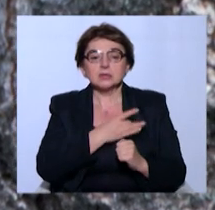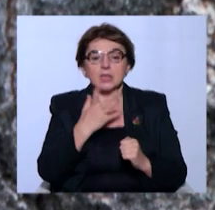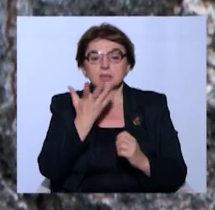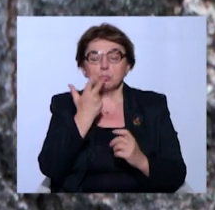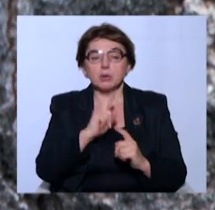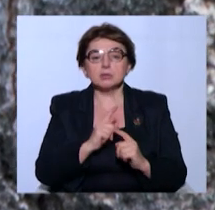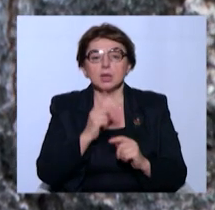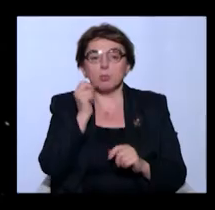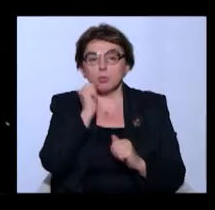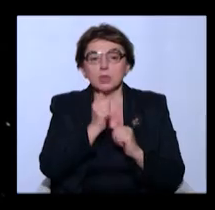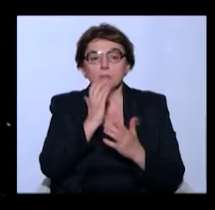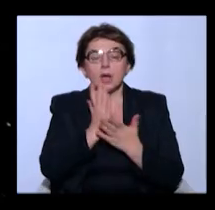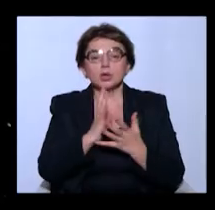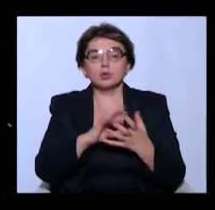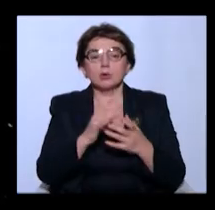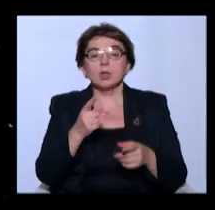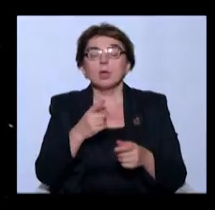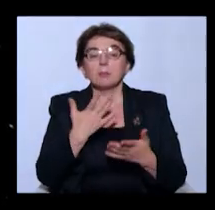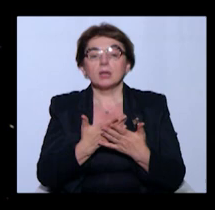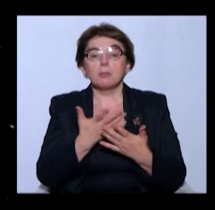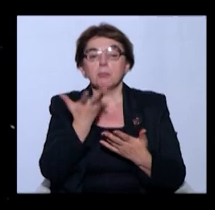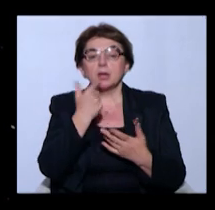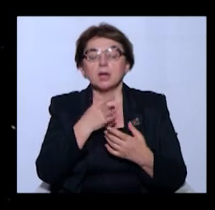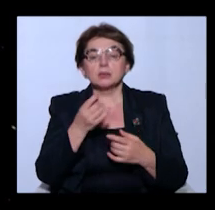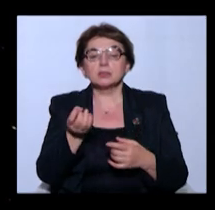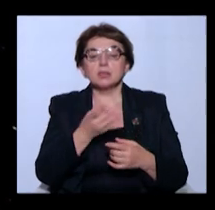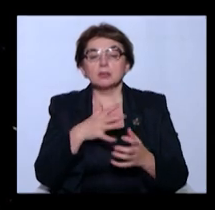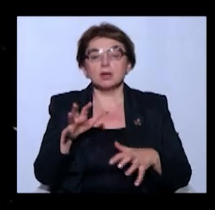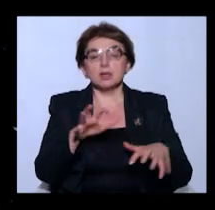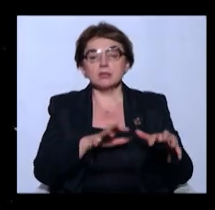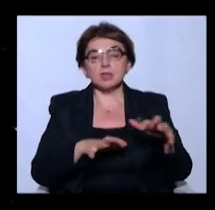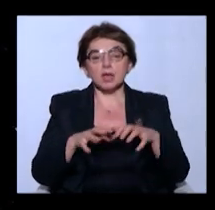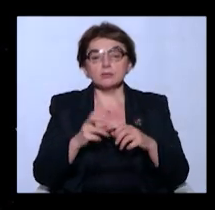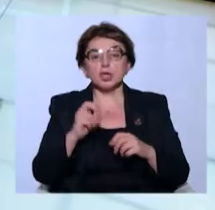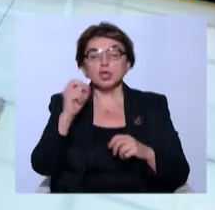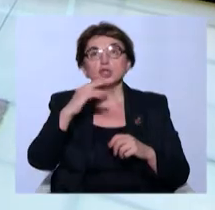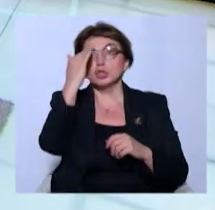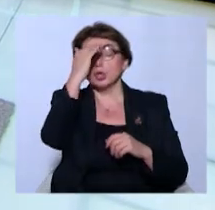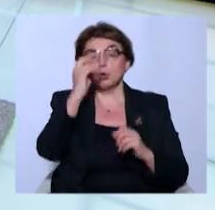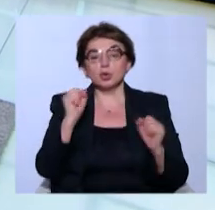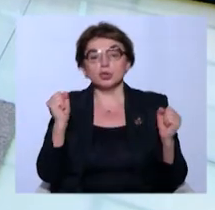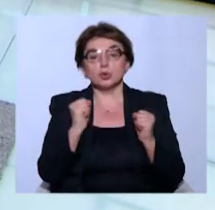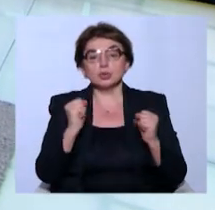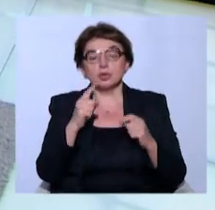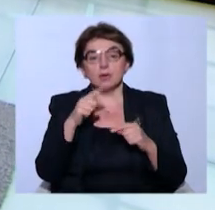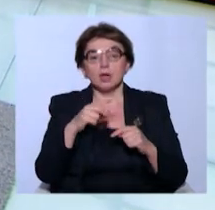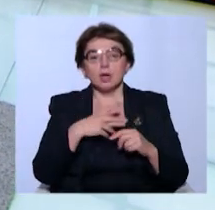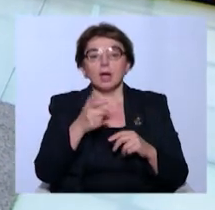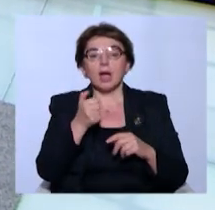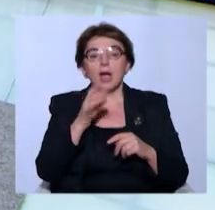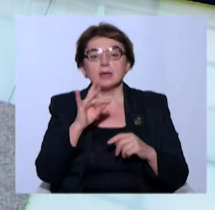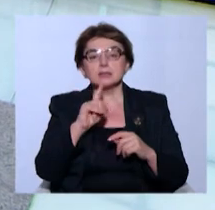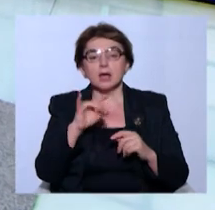მინდვრის თაგვი, მორუხო სერი შეფერილობა აქვთ მათ. ძალიან ბევრი